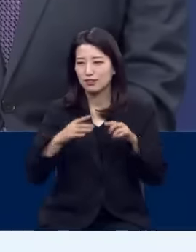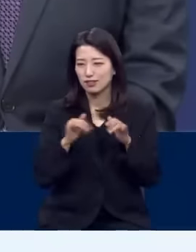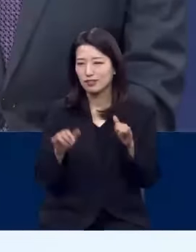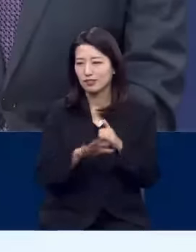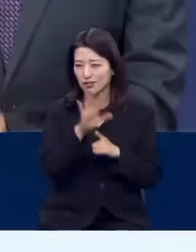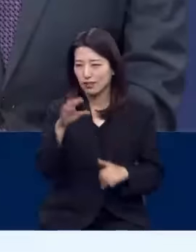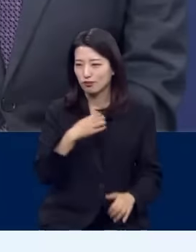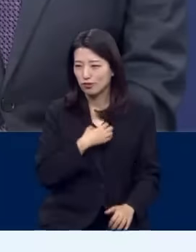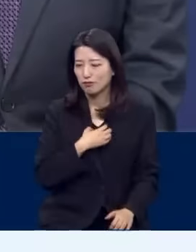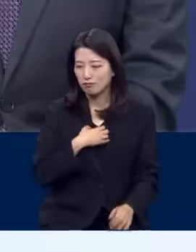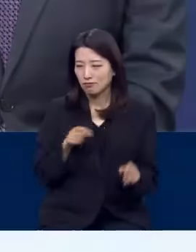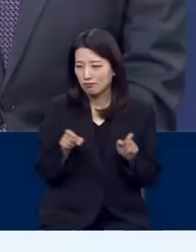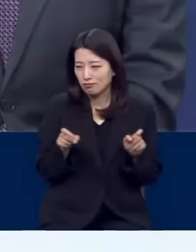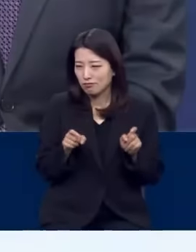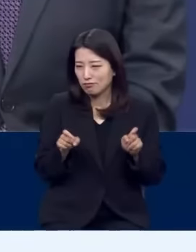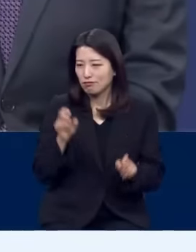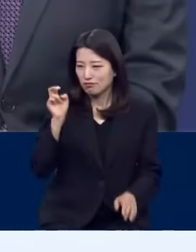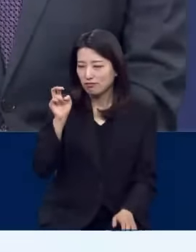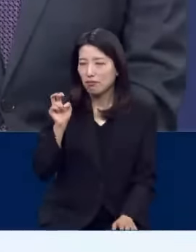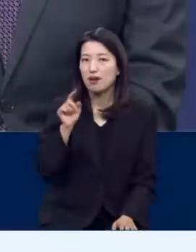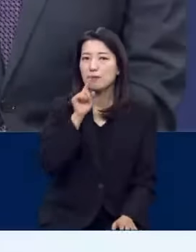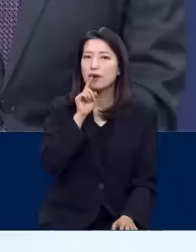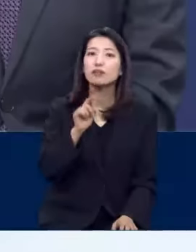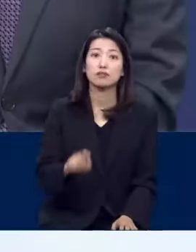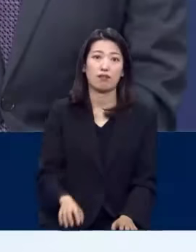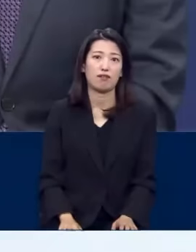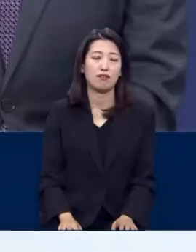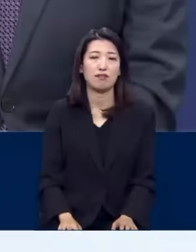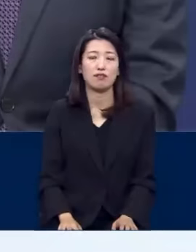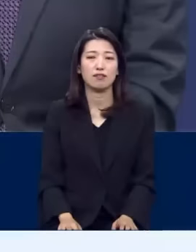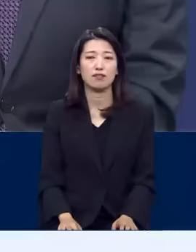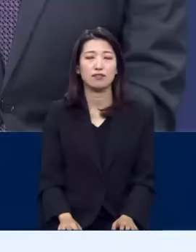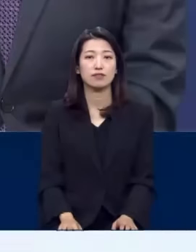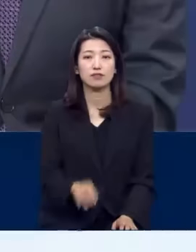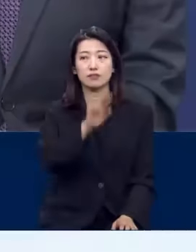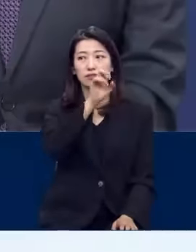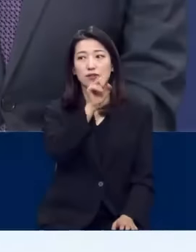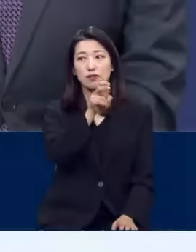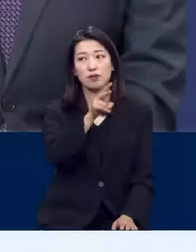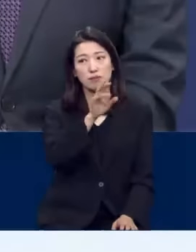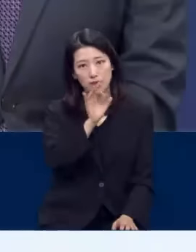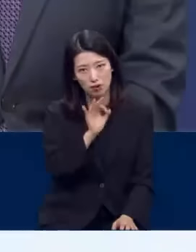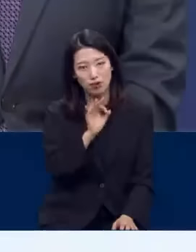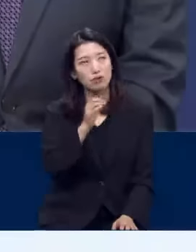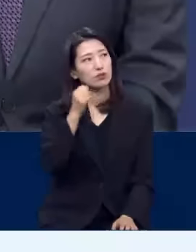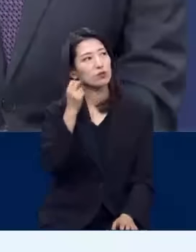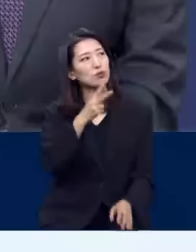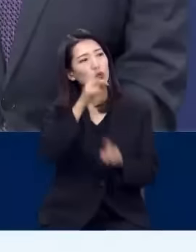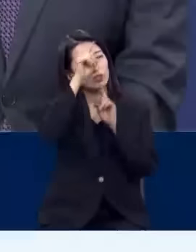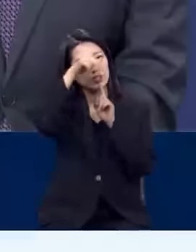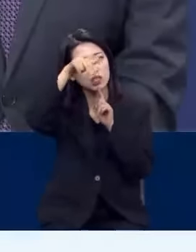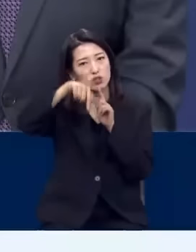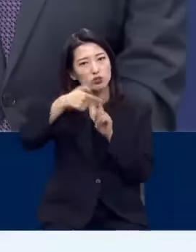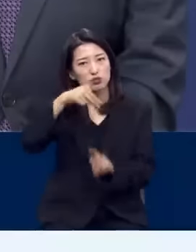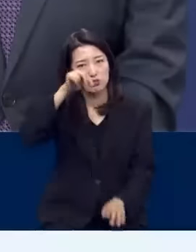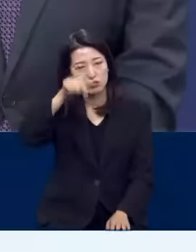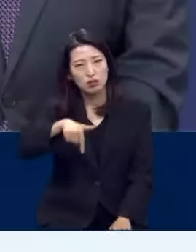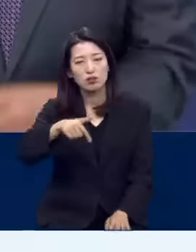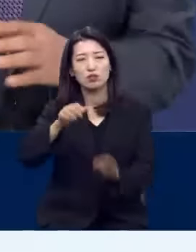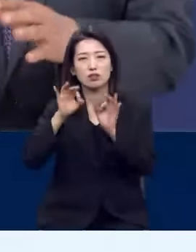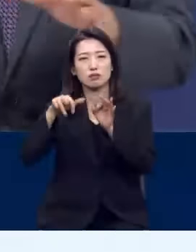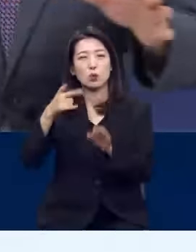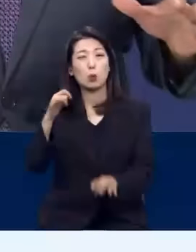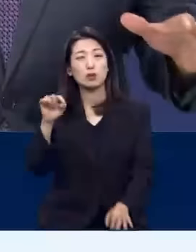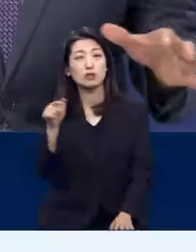했다는데 앞으로 그 폭발력이 있는 거죠 명태 씨 휴대폰뿐만 아니라 이준석이 김종인 비대 위원장이라는